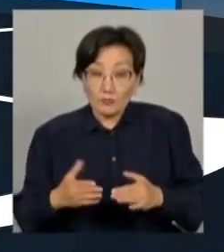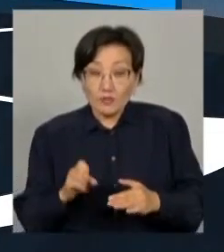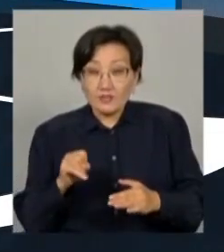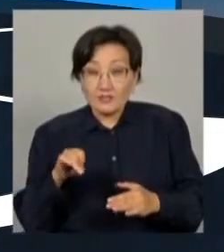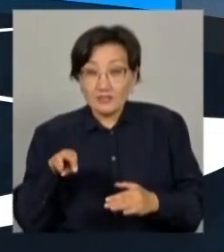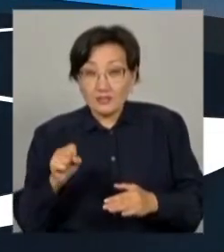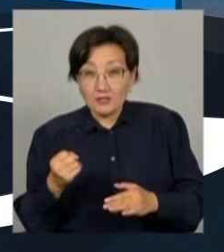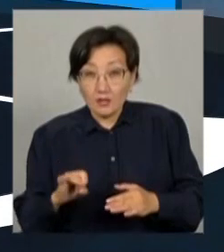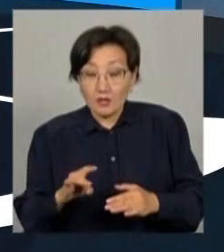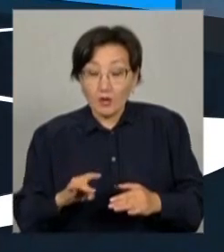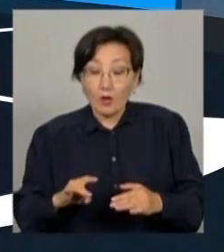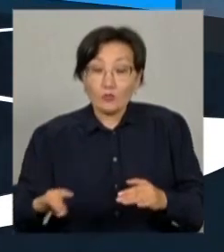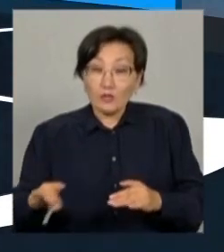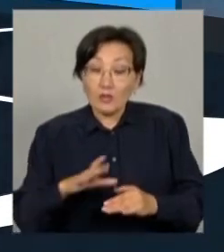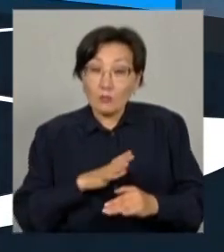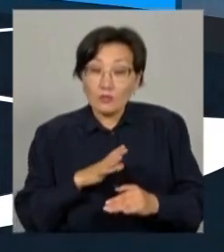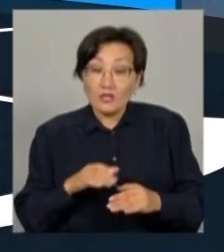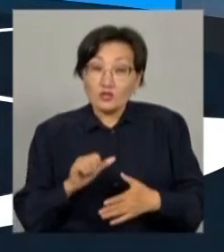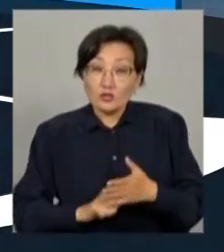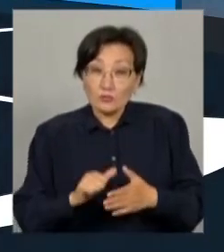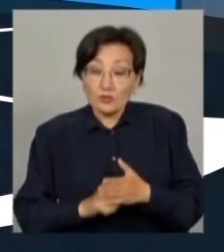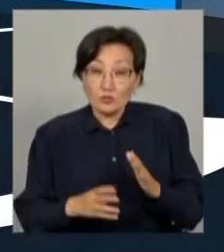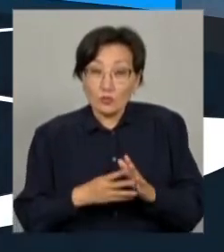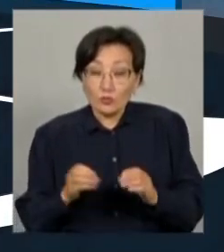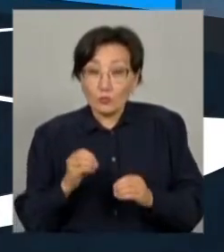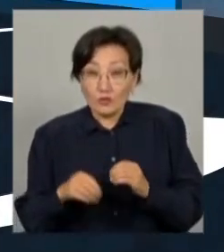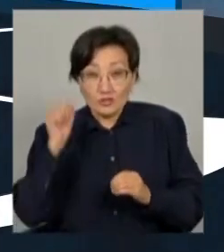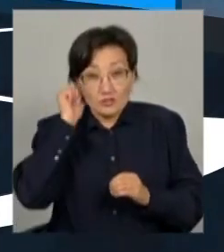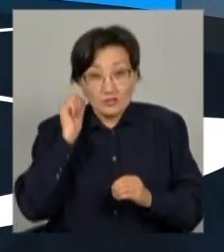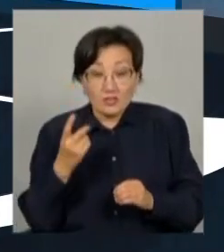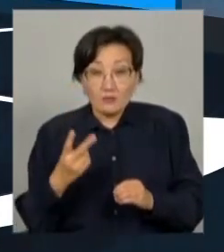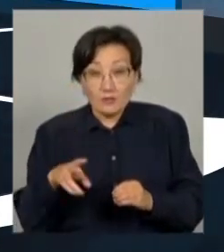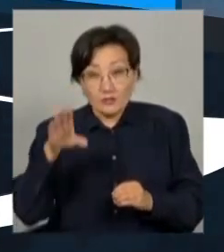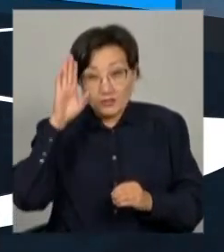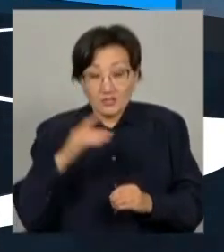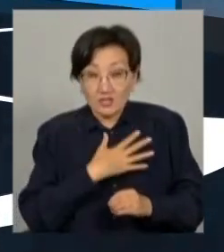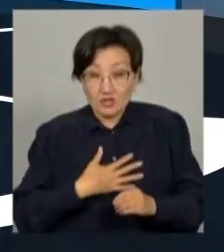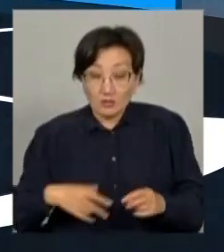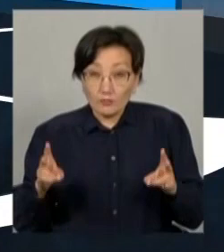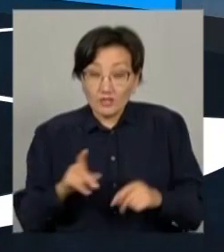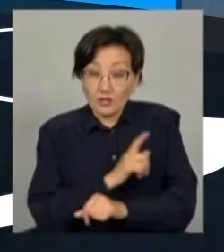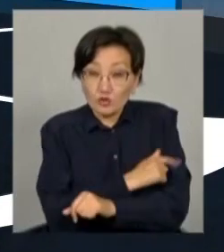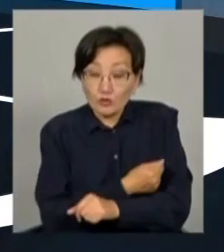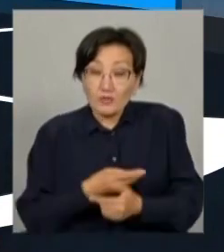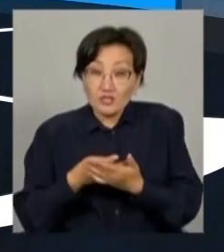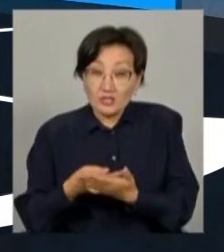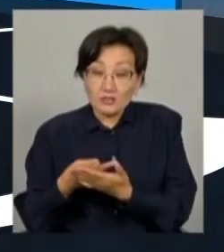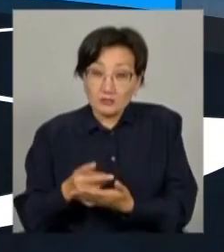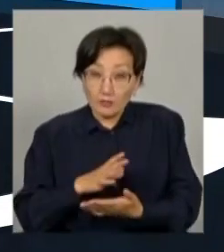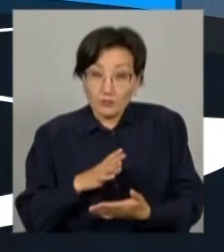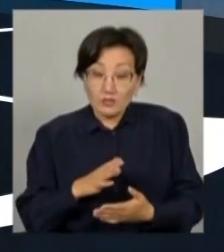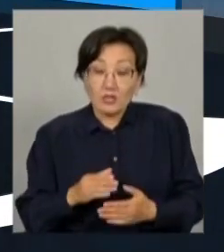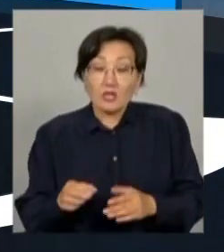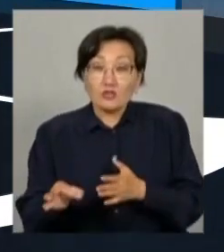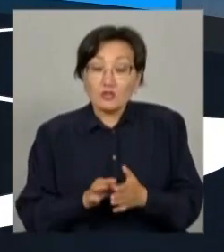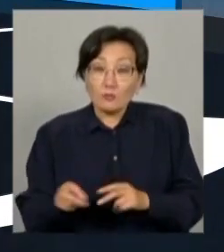Исатай ауданы Жанбай ауылында болған. Салдарынан 9 және 10 жастағы 2 жеткіншек дене жарақатымен ауруханаға жеткізіліпті. Ал